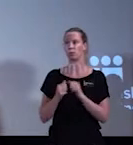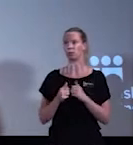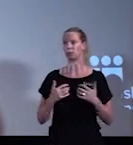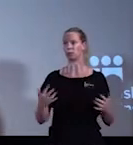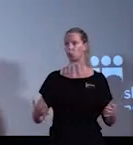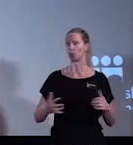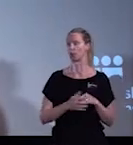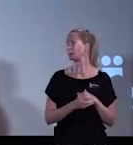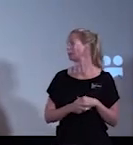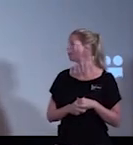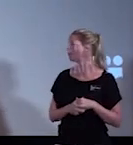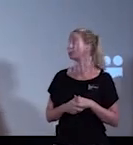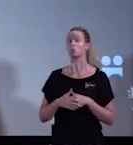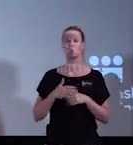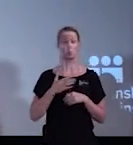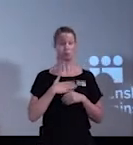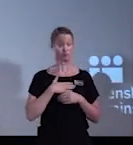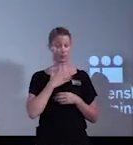Tack så mycket. Och mitt svar är...